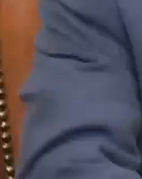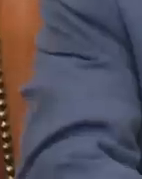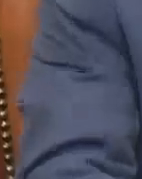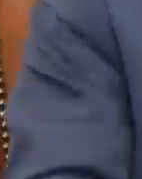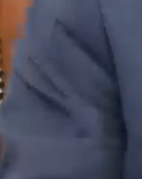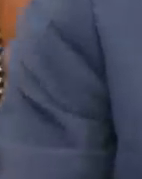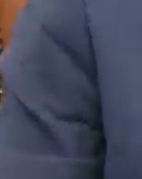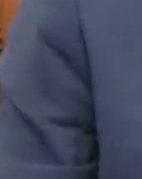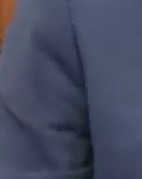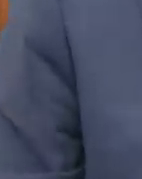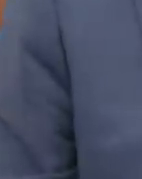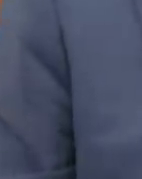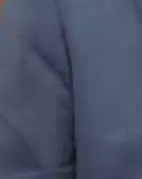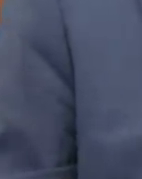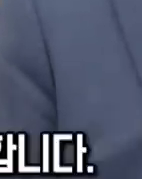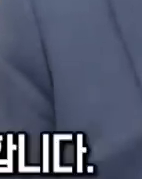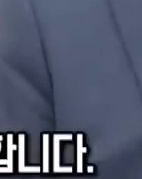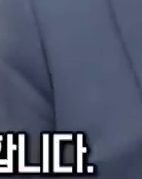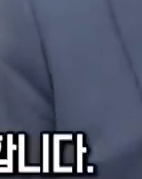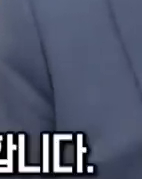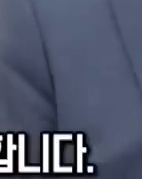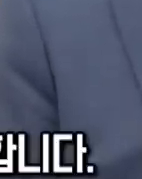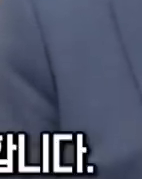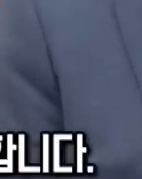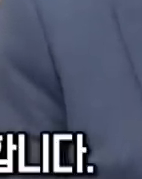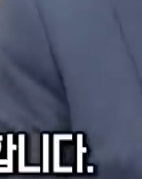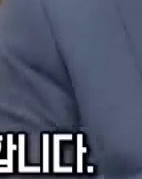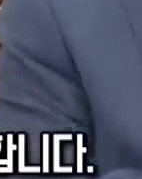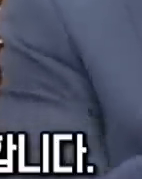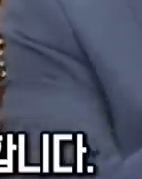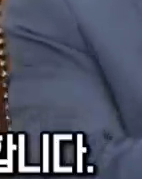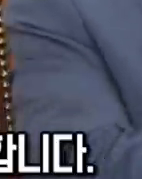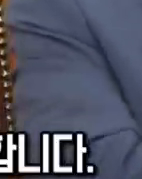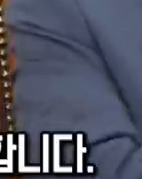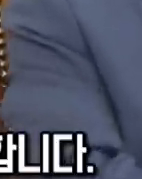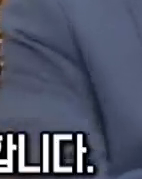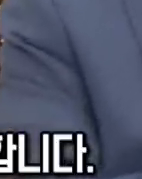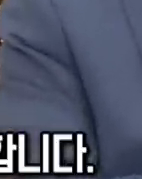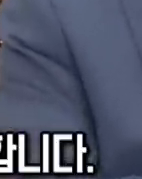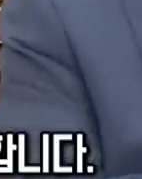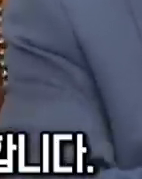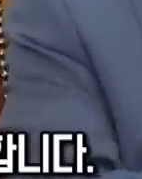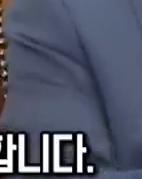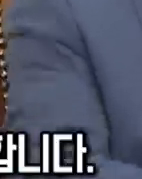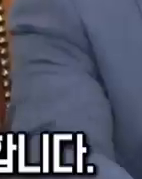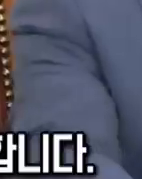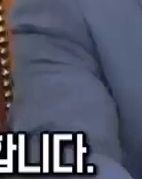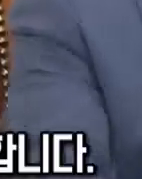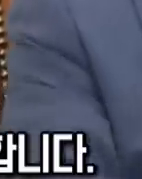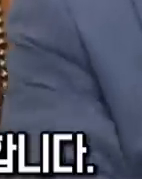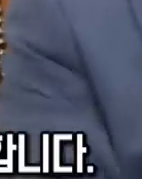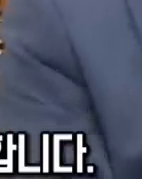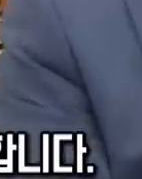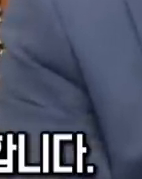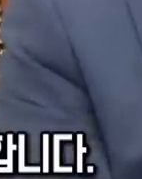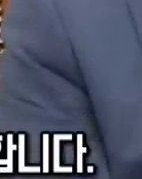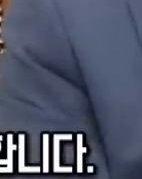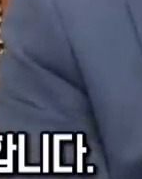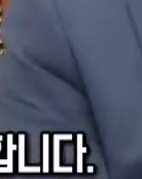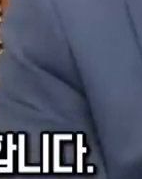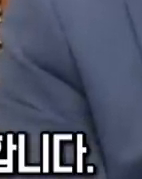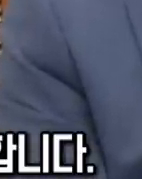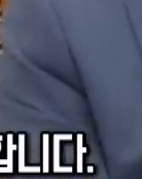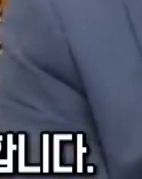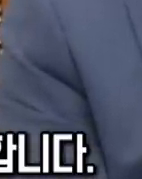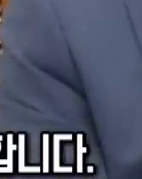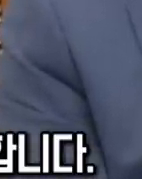피해만 일으킬 뿐이기 때문입니다. 그런 만큼 객관적이고 과학적인 접근을 통해 불신을